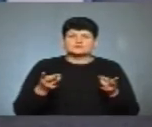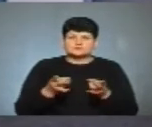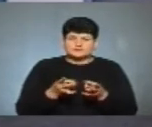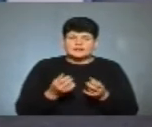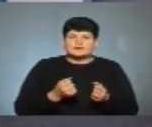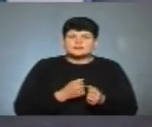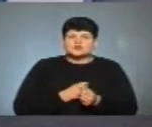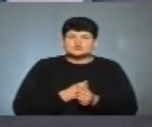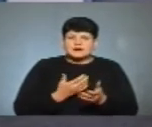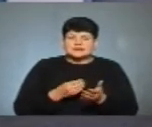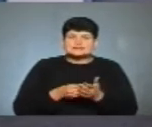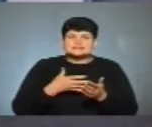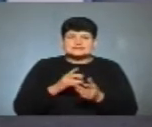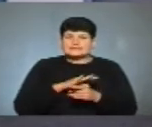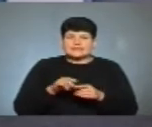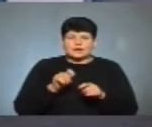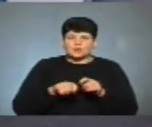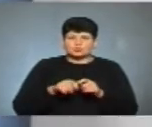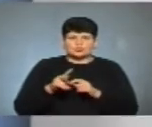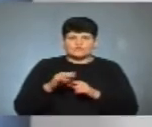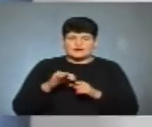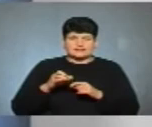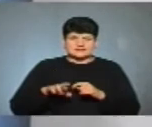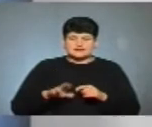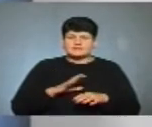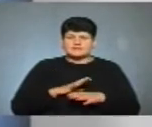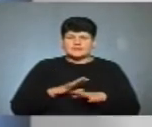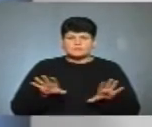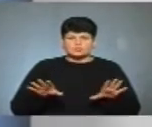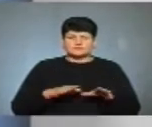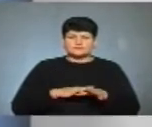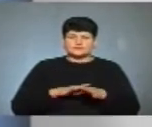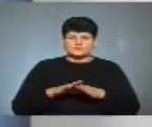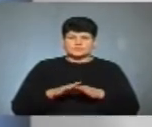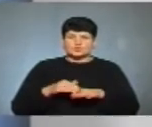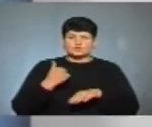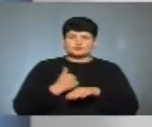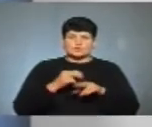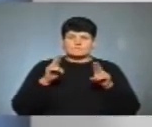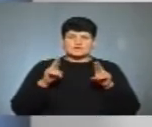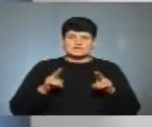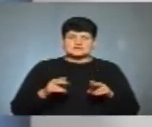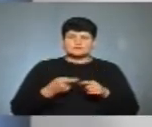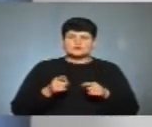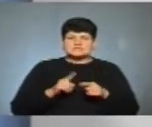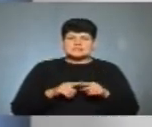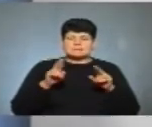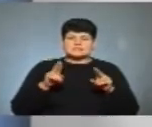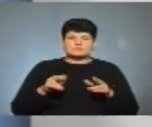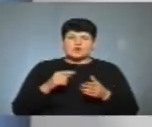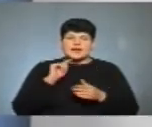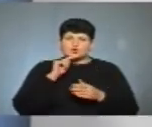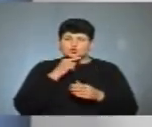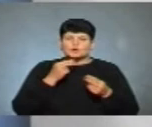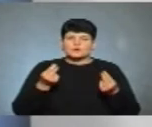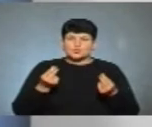на жаль, ціни не контролювалися. Тобто не було дотримано якраз основного принципу – це принципу економії коштів, принципу